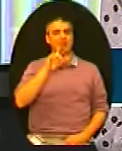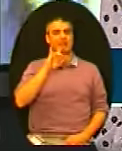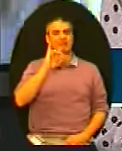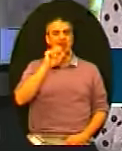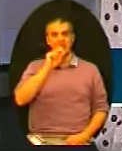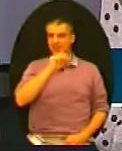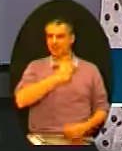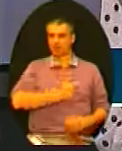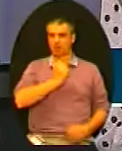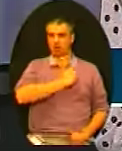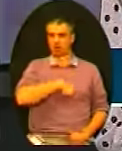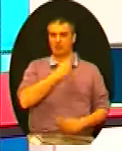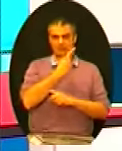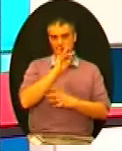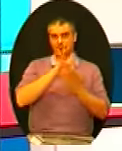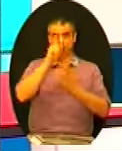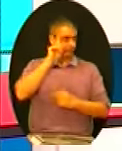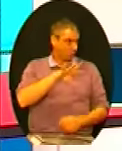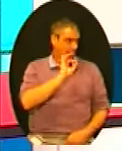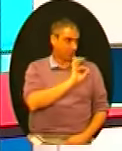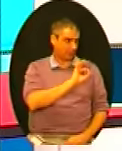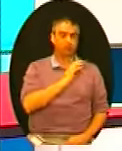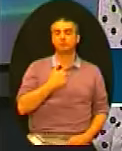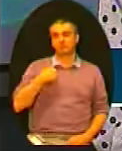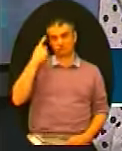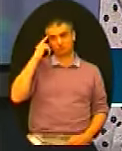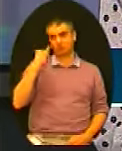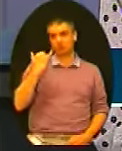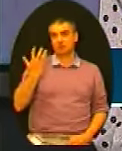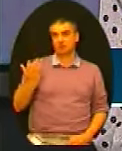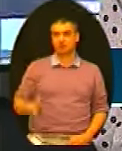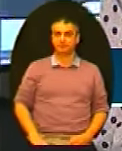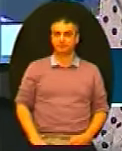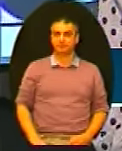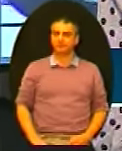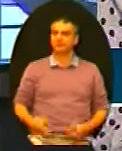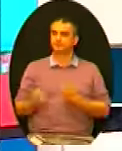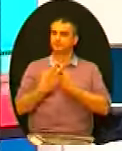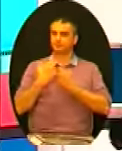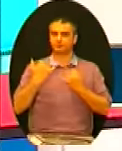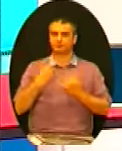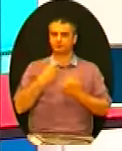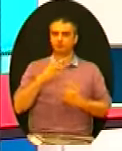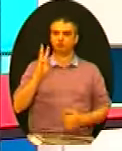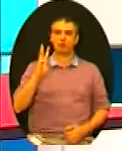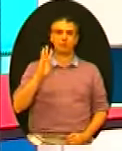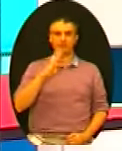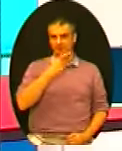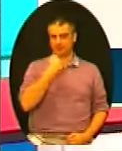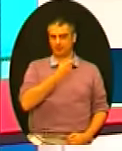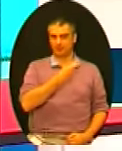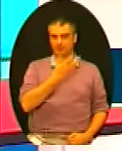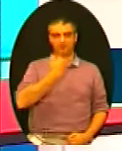עכשיו. וגם הוא מבחירה, אני משערת. אני חושבת, כן. נצרף אלינו עכשיו את שלמה בן עזרא, הזכרת